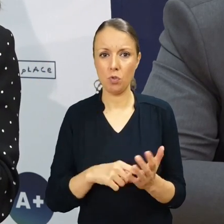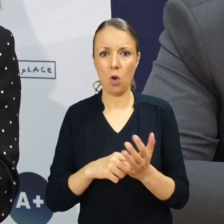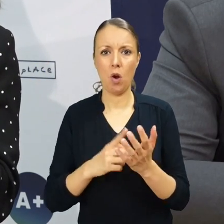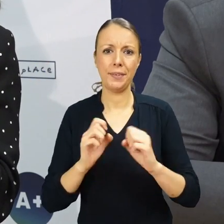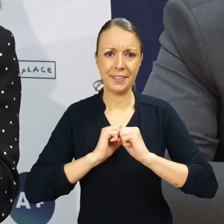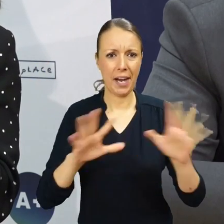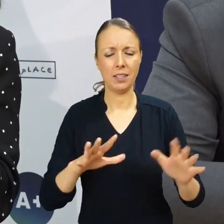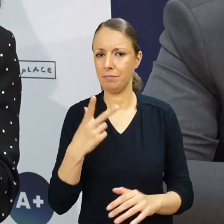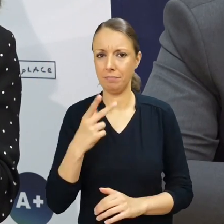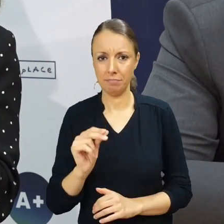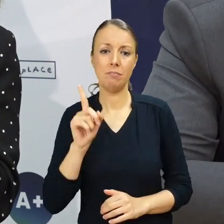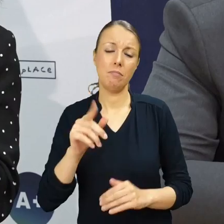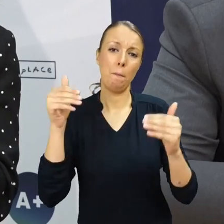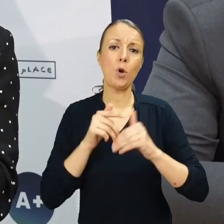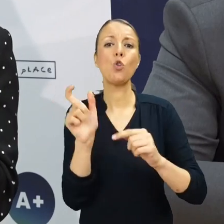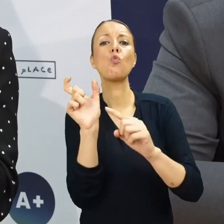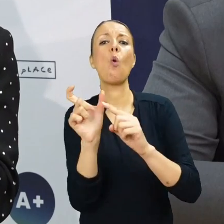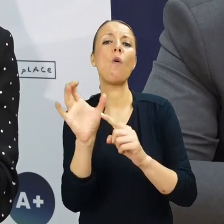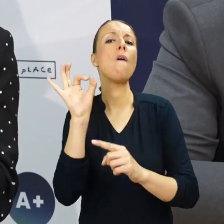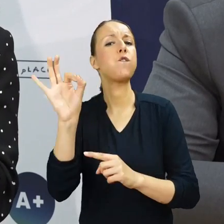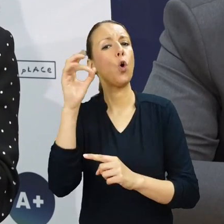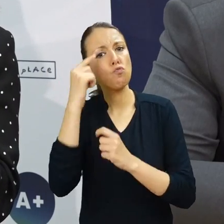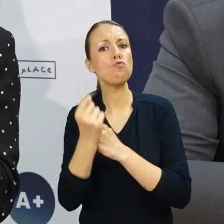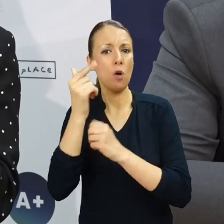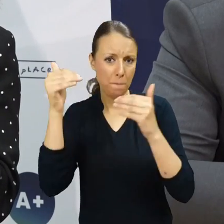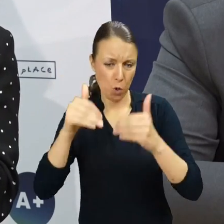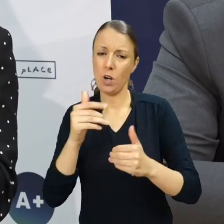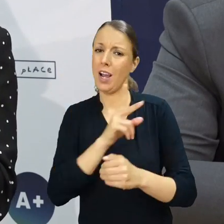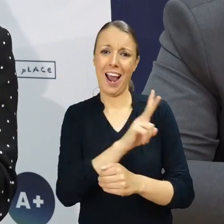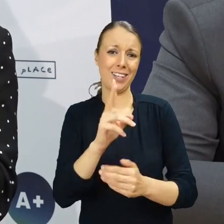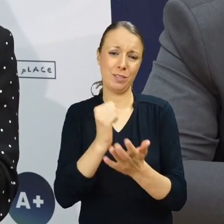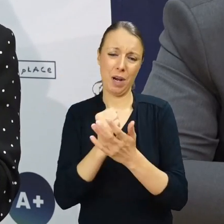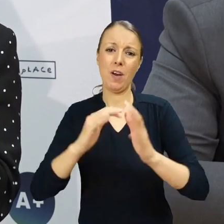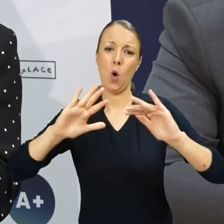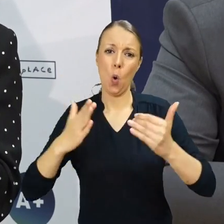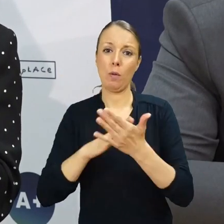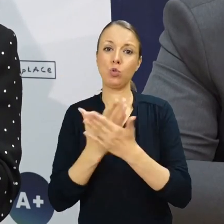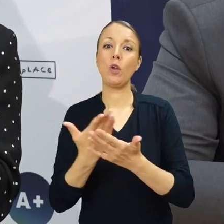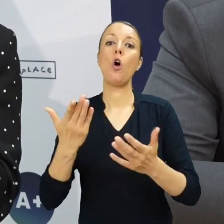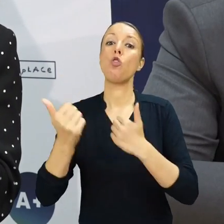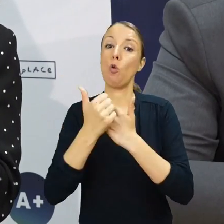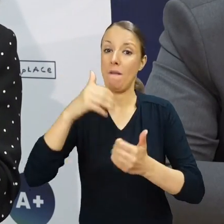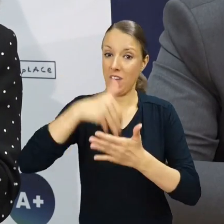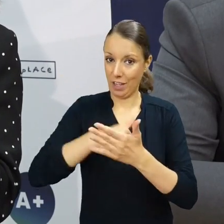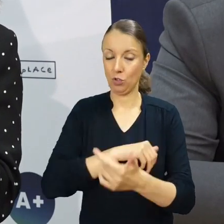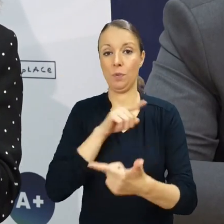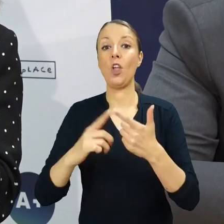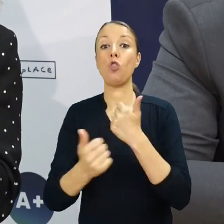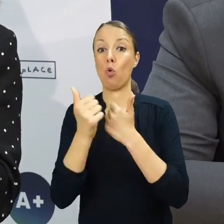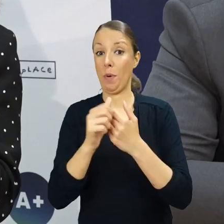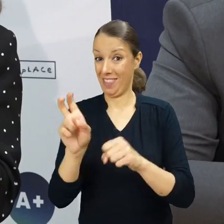dowolnie w każdej sprawie. To jest dokument wewnętrzny, dokument techniczny, to jest